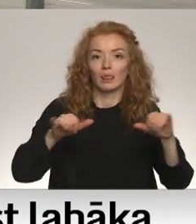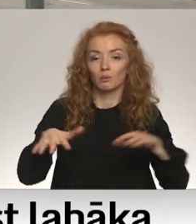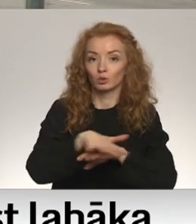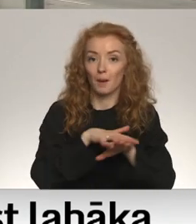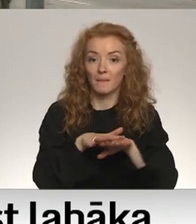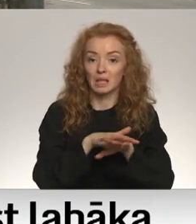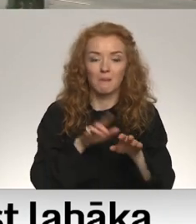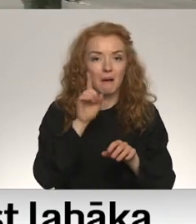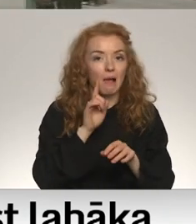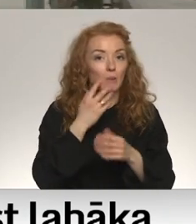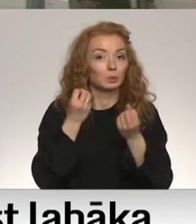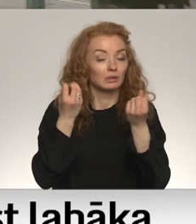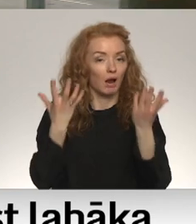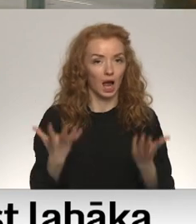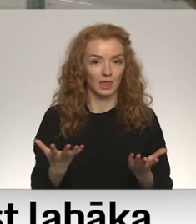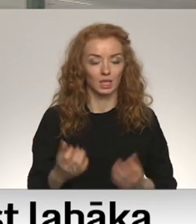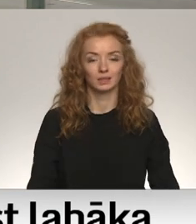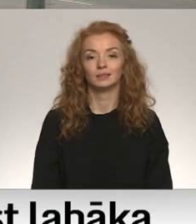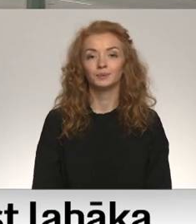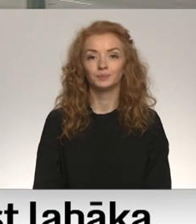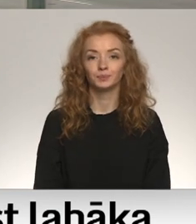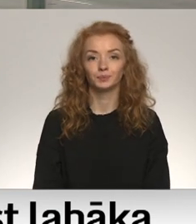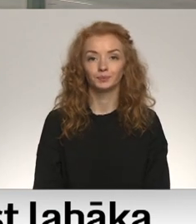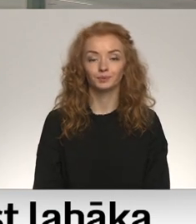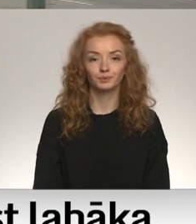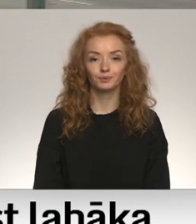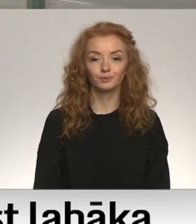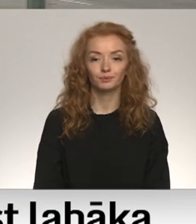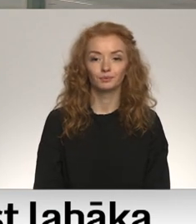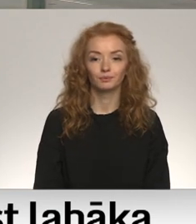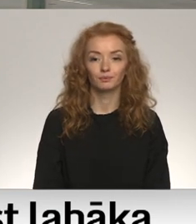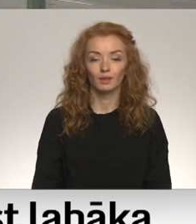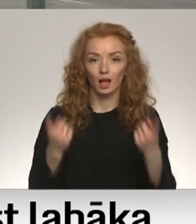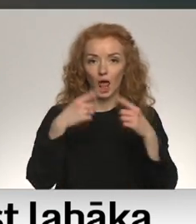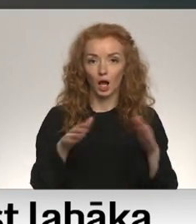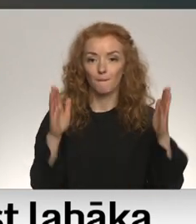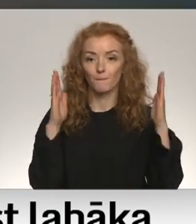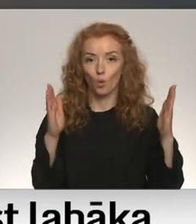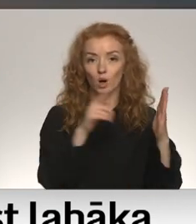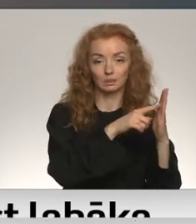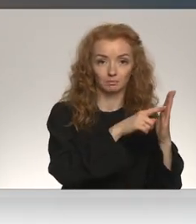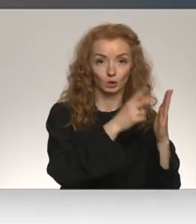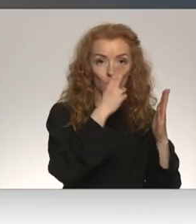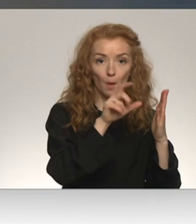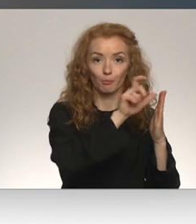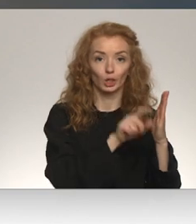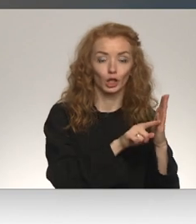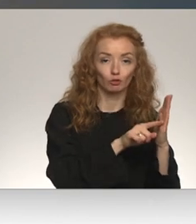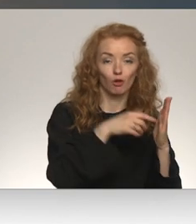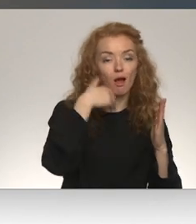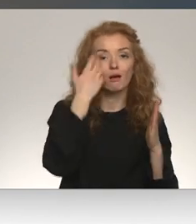vēl pāragri, norāda slimību profilakses un kontrolas centrā. Laika posms no tā brīža, kad